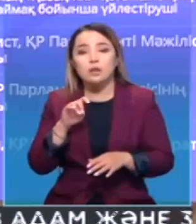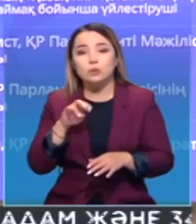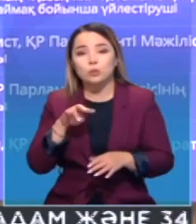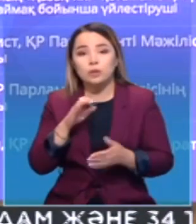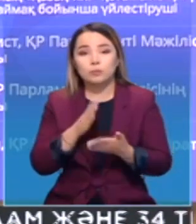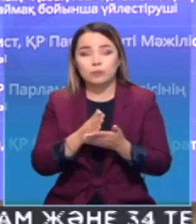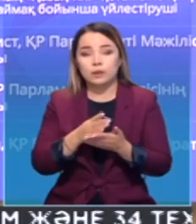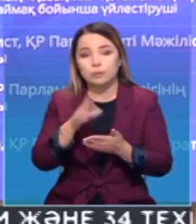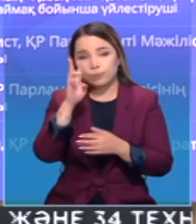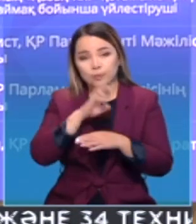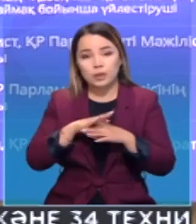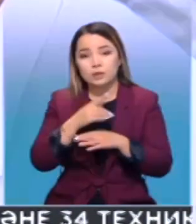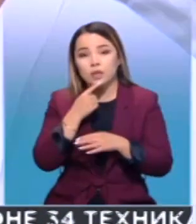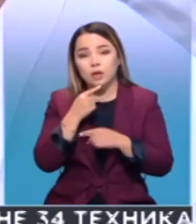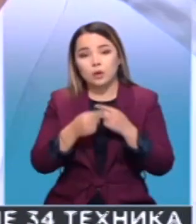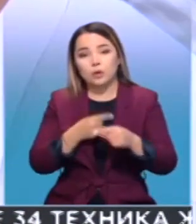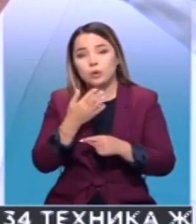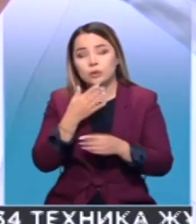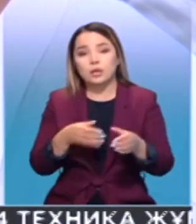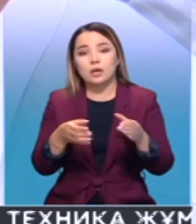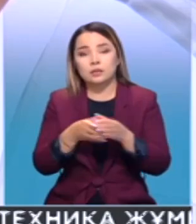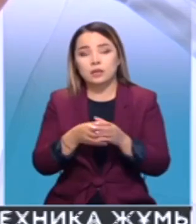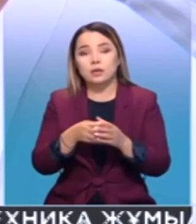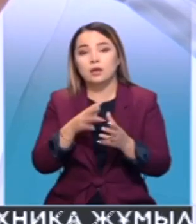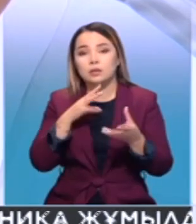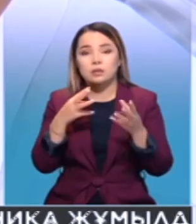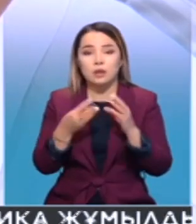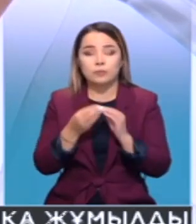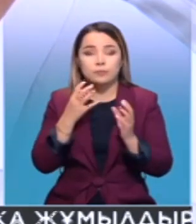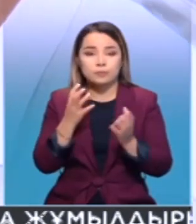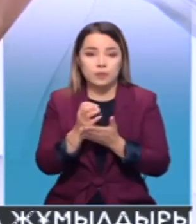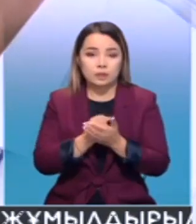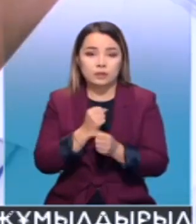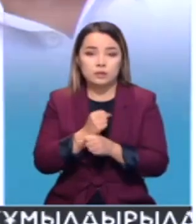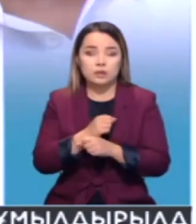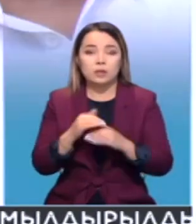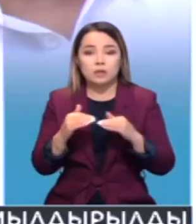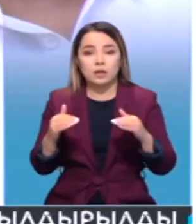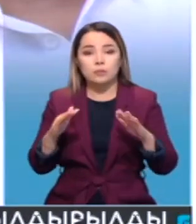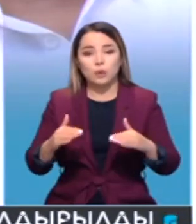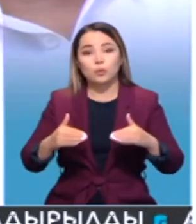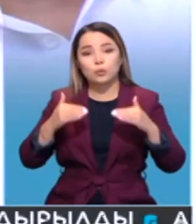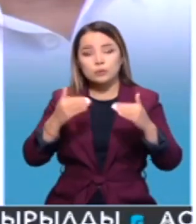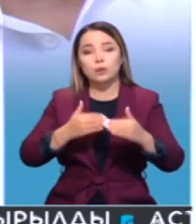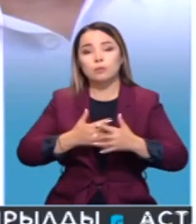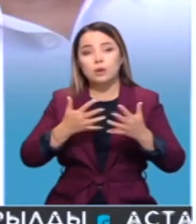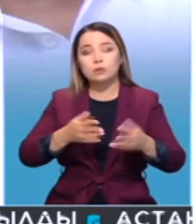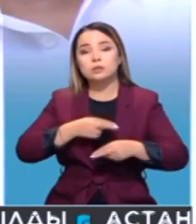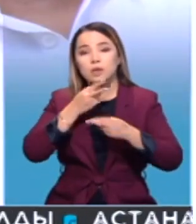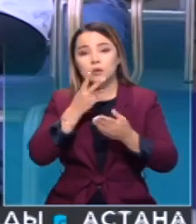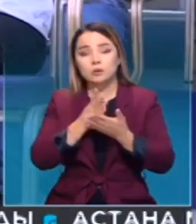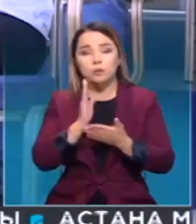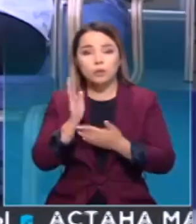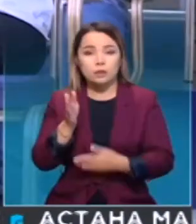айтуынша, мемлекеттік тілдің ұлтаралық қатынас тілін сақтай отырып, дәрежесіне көтеру міндеті басты назарда болады.